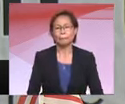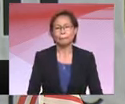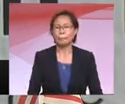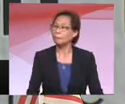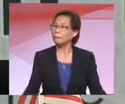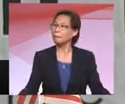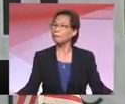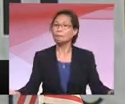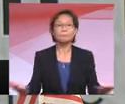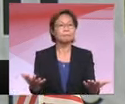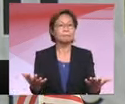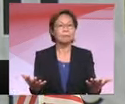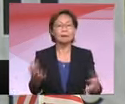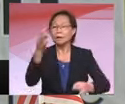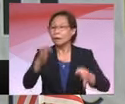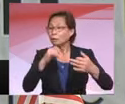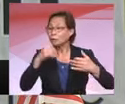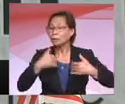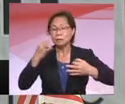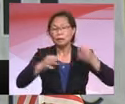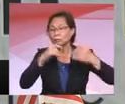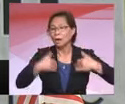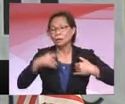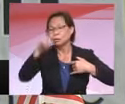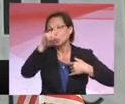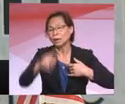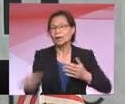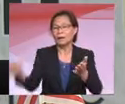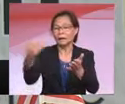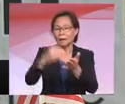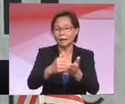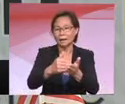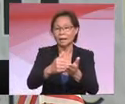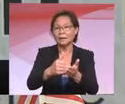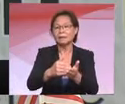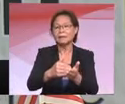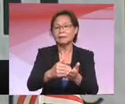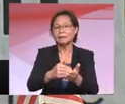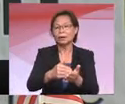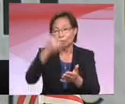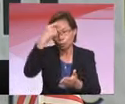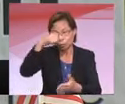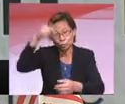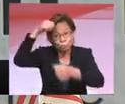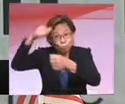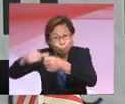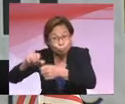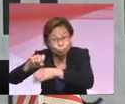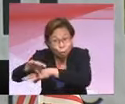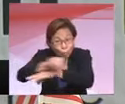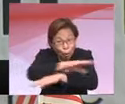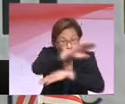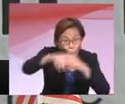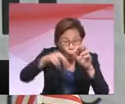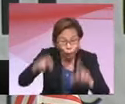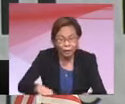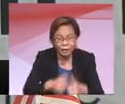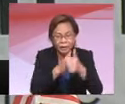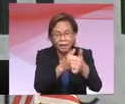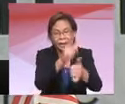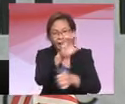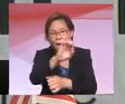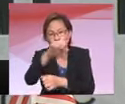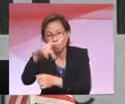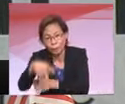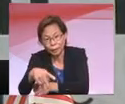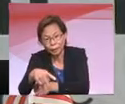So any? Jadi kalau tak ada soalan lagi, sekali lagi saya mengambil kesempatan ini untuk mengingatkan rakyat Malaysia untuk patuh kepada